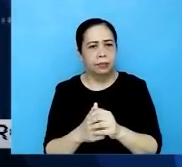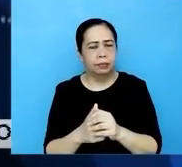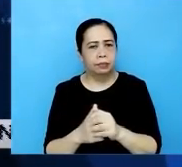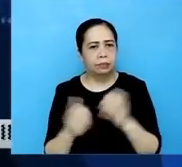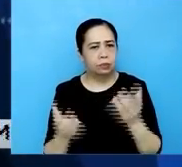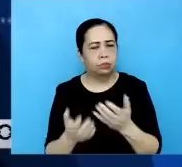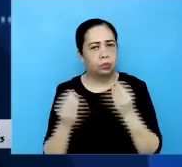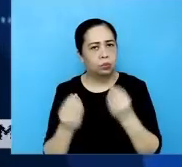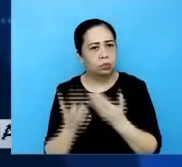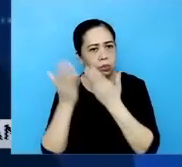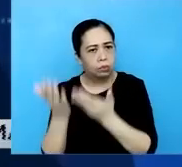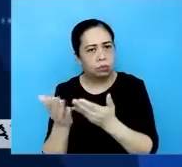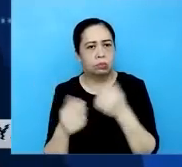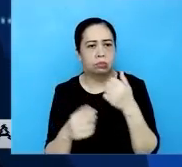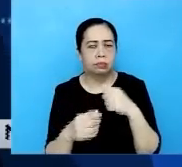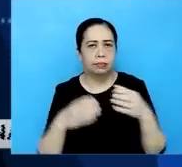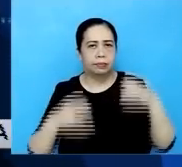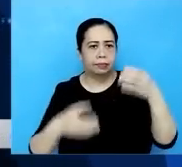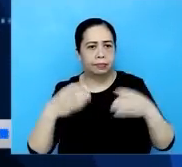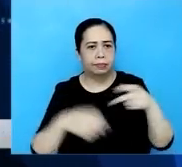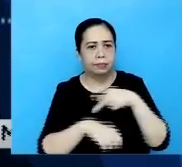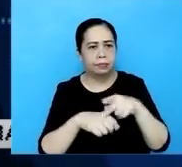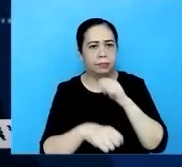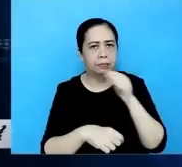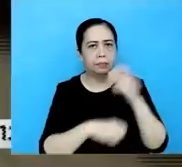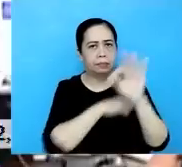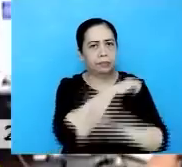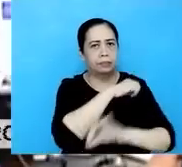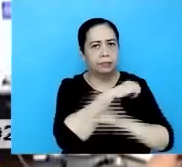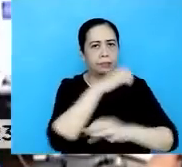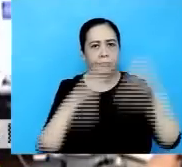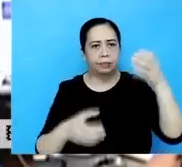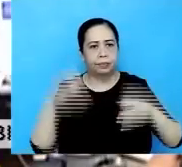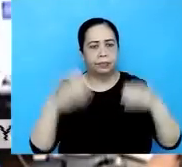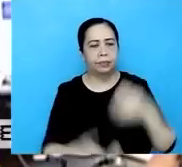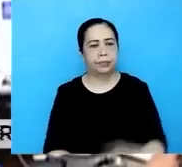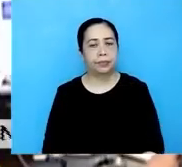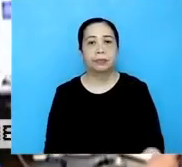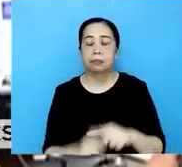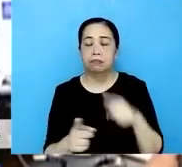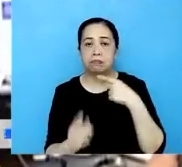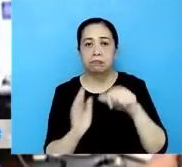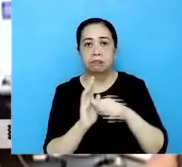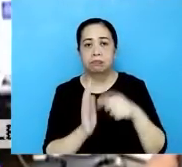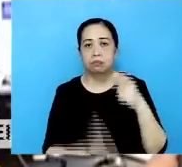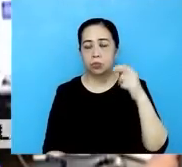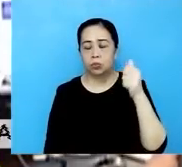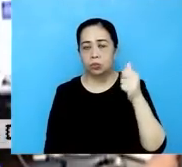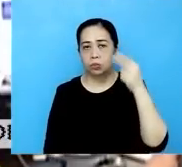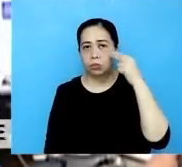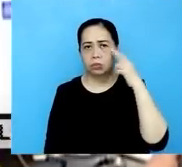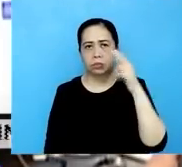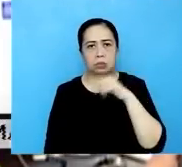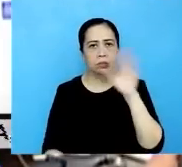dinurungang bagay ay dumulog sa Pilipinong korte at hindi sa mga dayuhang korte. Pero giit ni Roque, hindi dapat palampasin ang pagbawi